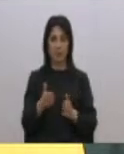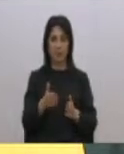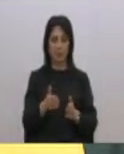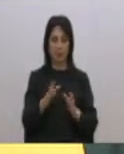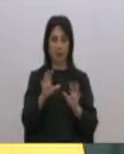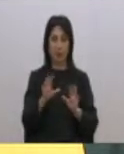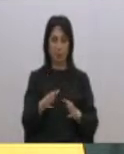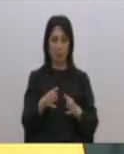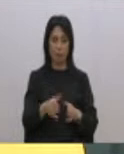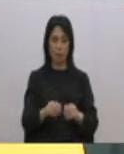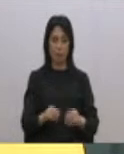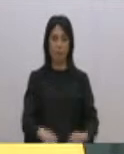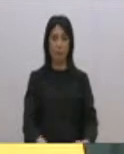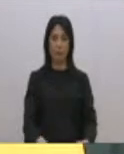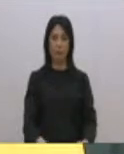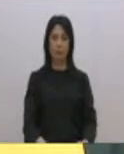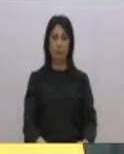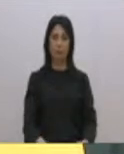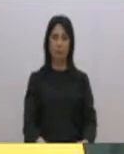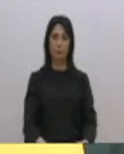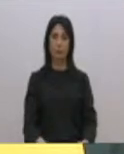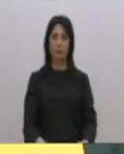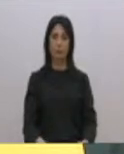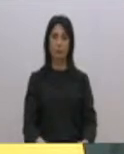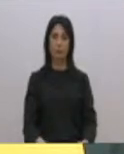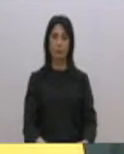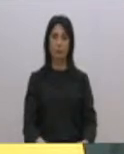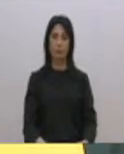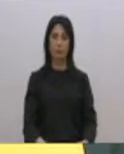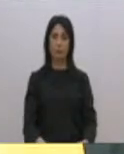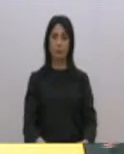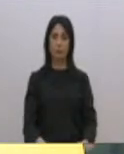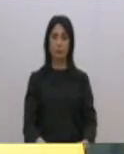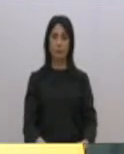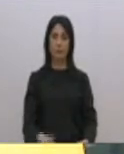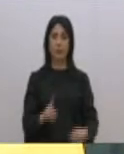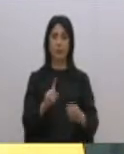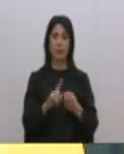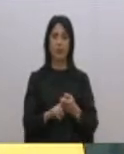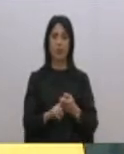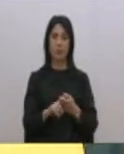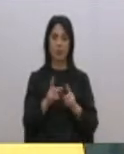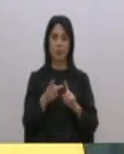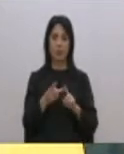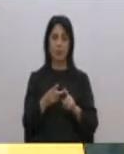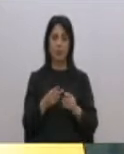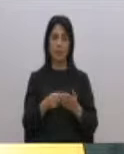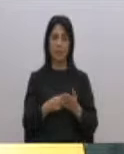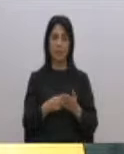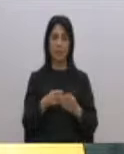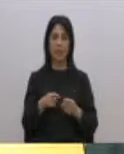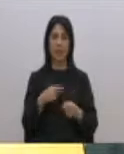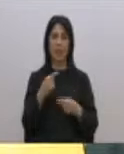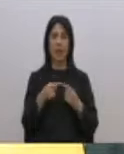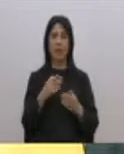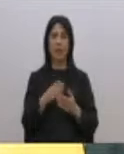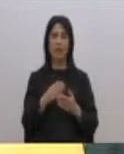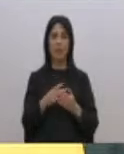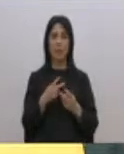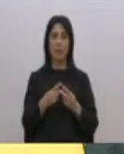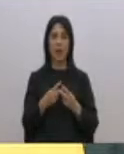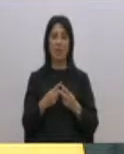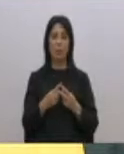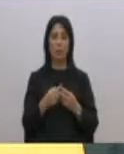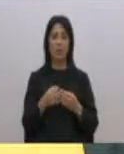წარმოდგენილი კოდექსის პროექტით. რაც შეეხება მეორე წიგნს, აქ ლაპარაკი არის პატიმრობისა